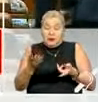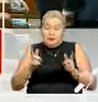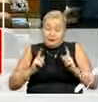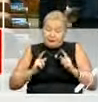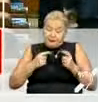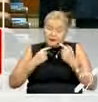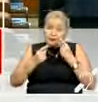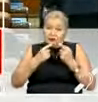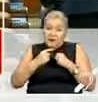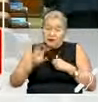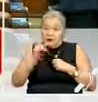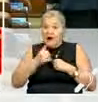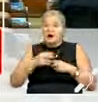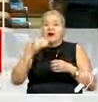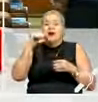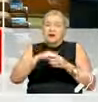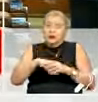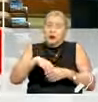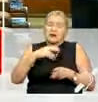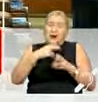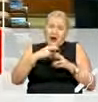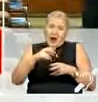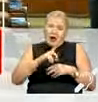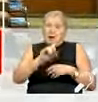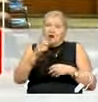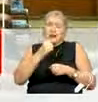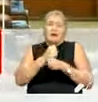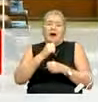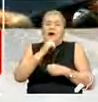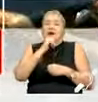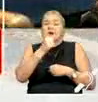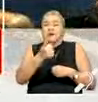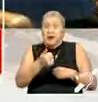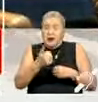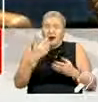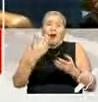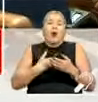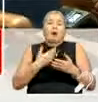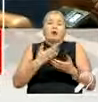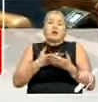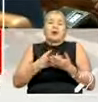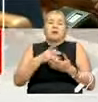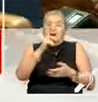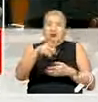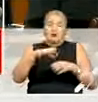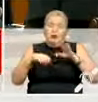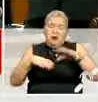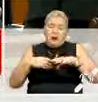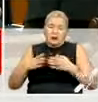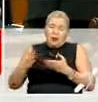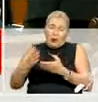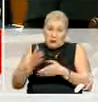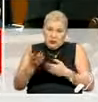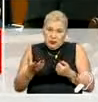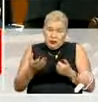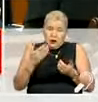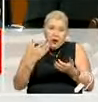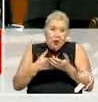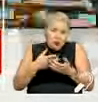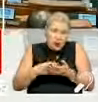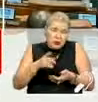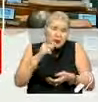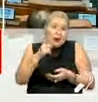un vot clar în favoarea ministrului de resort. Asta pentru că Petru Daia are în spate o întreagă